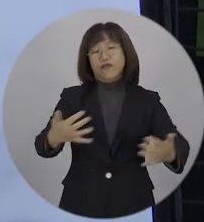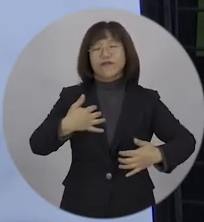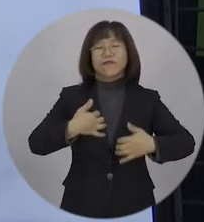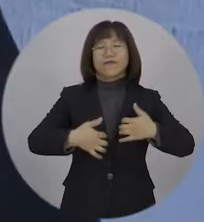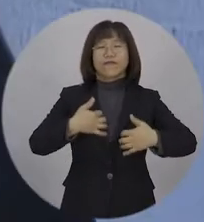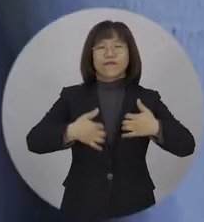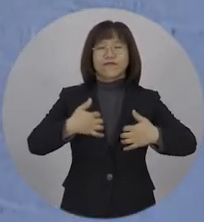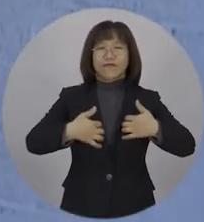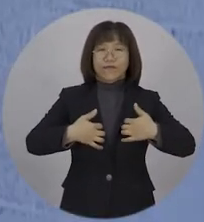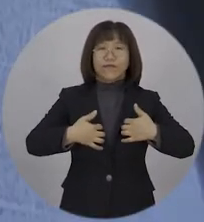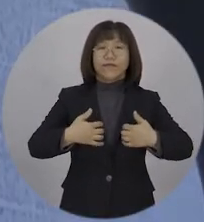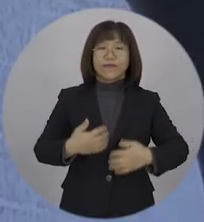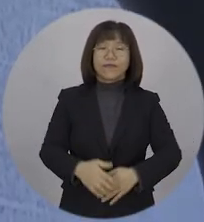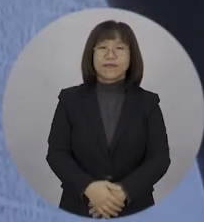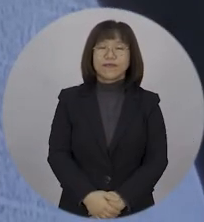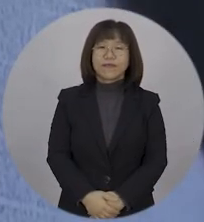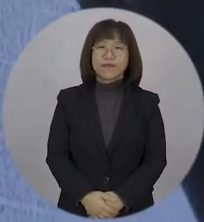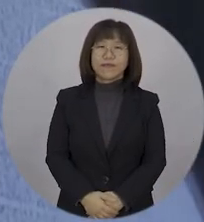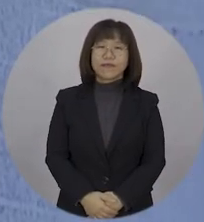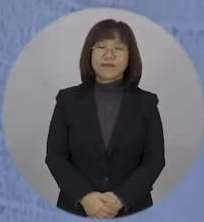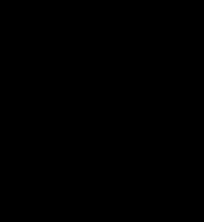즐거운 시간이 됐습니다